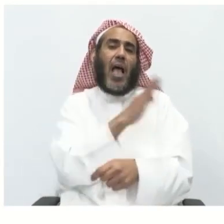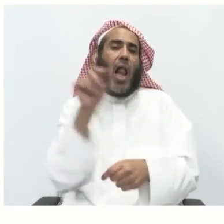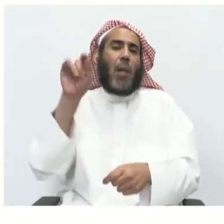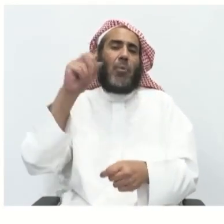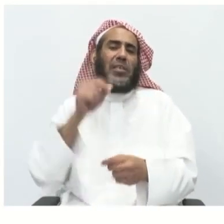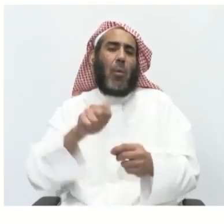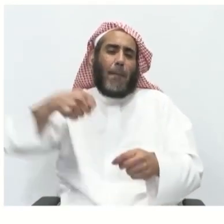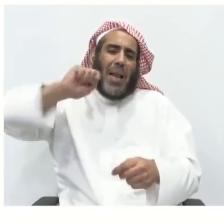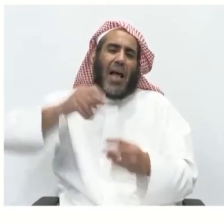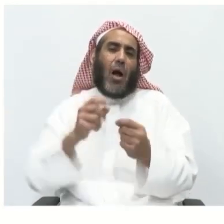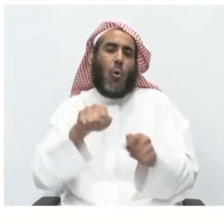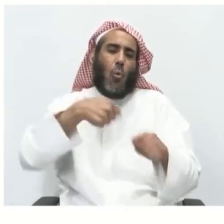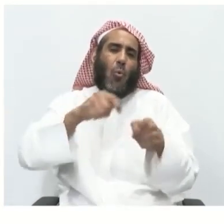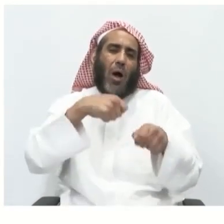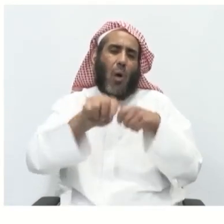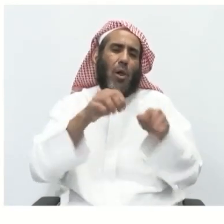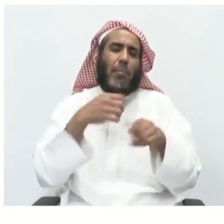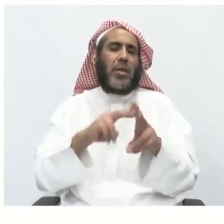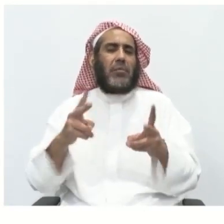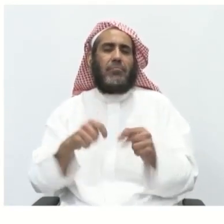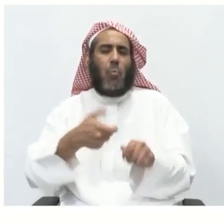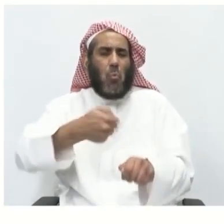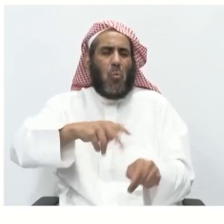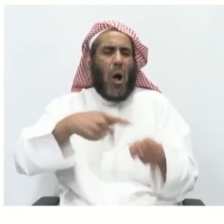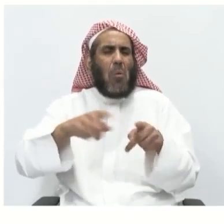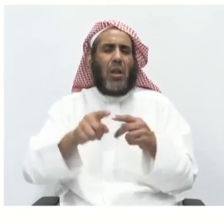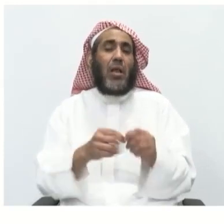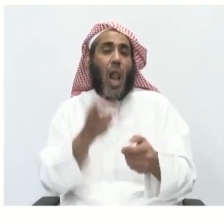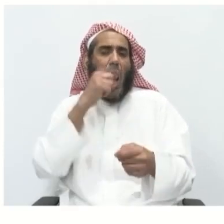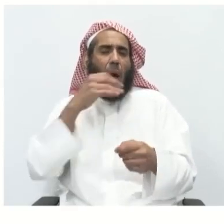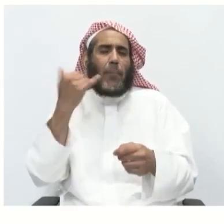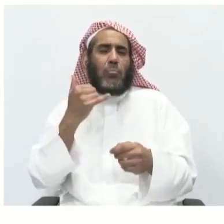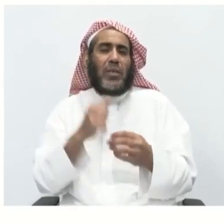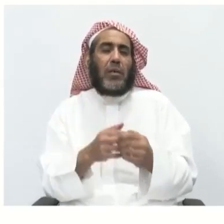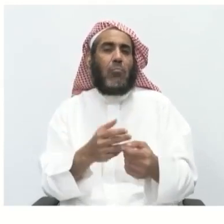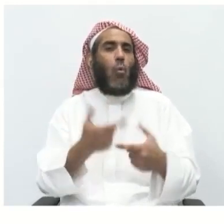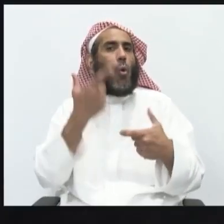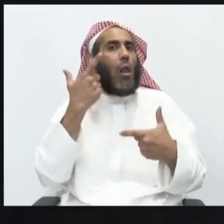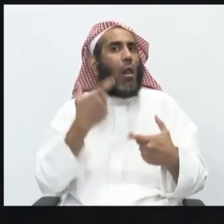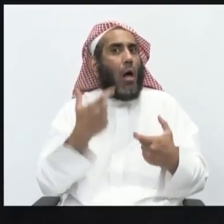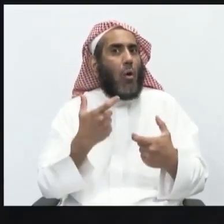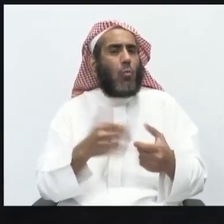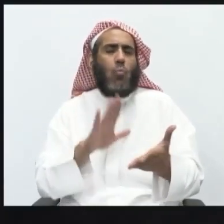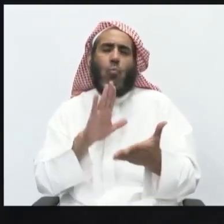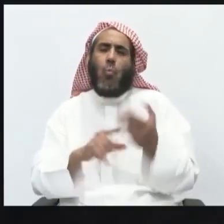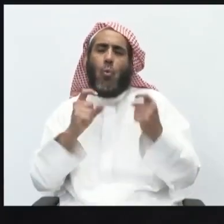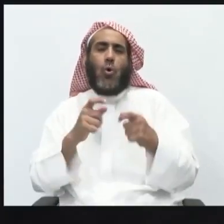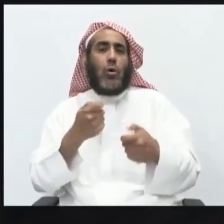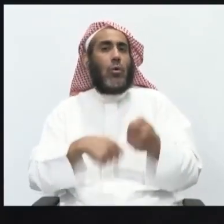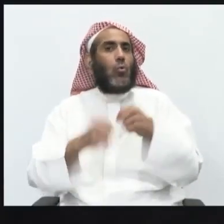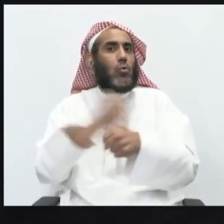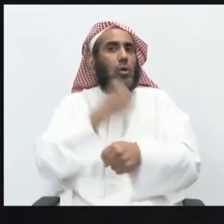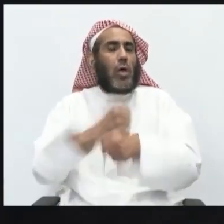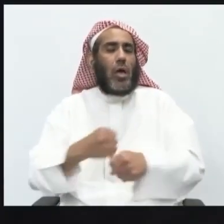ملعقه ولاعه او علبه كبريت طبعا لابد من الاحتياط نحن في المختبر ولابد ان نقوم باجراءات